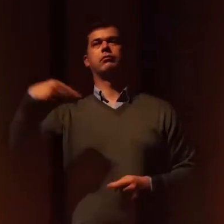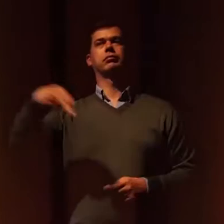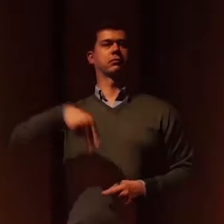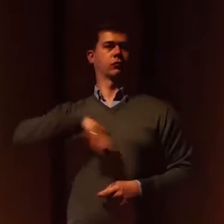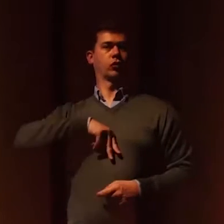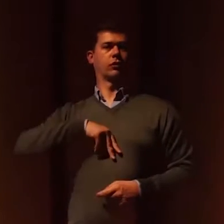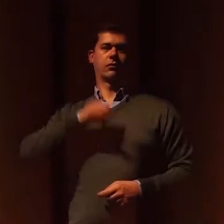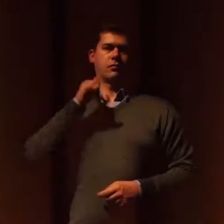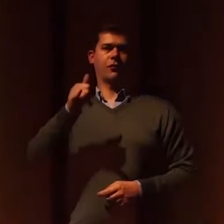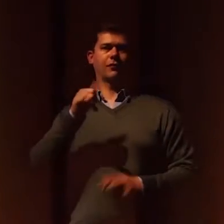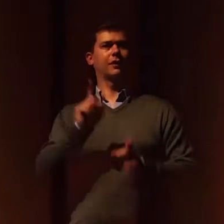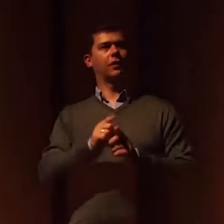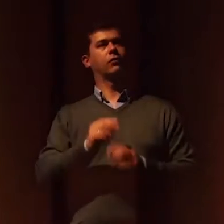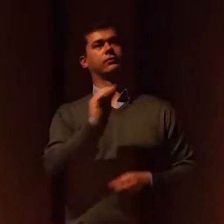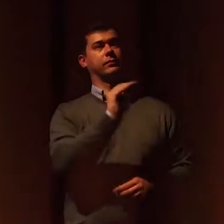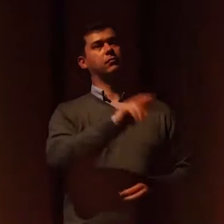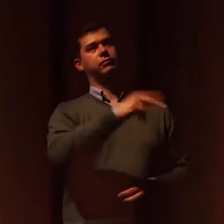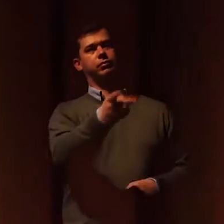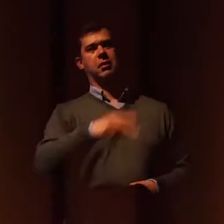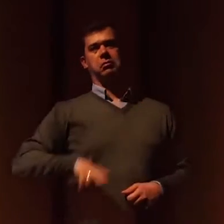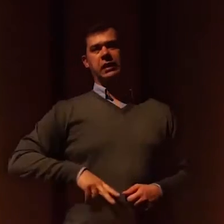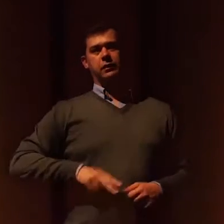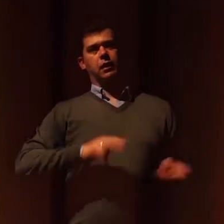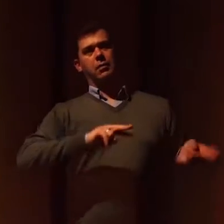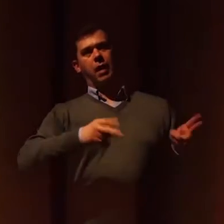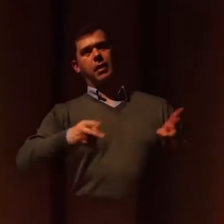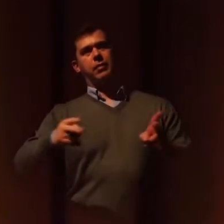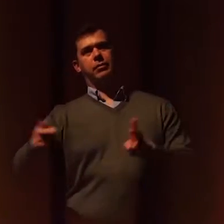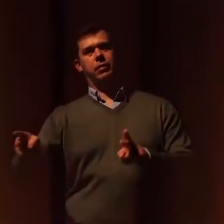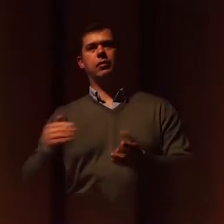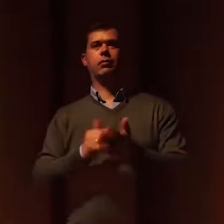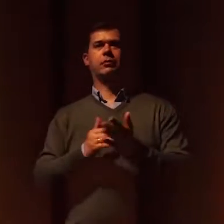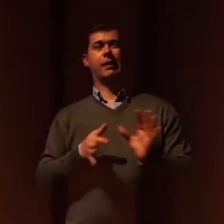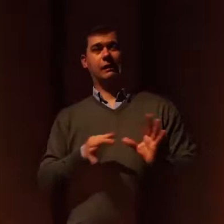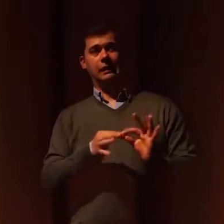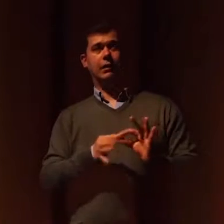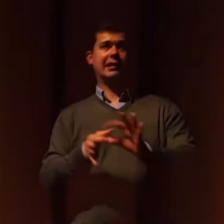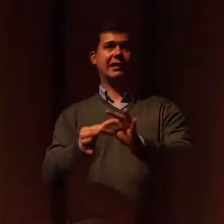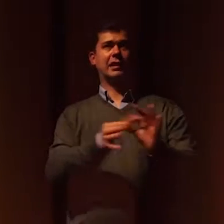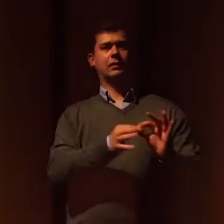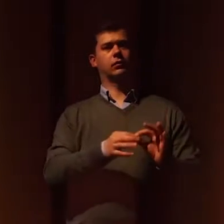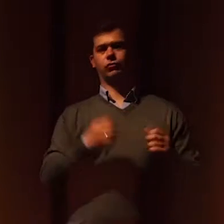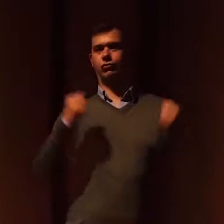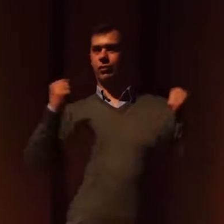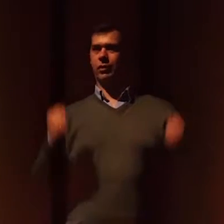za pośrednictwem ministra No więc tutaj całe koalicje trzeba było budować wokół tego co Zresztą nie było trudne